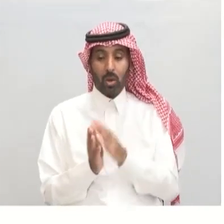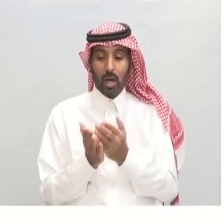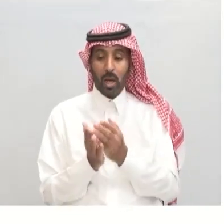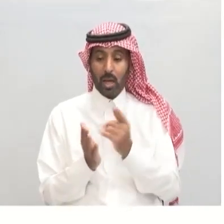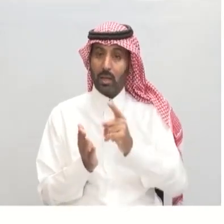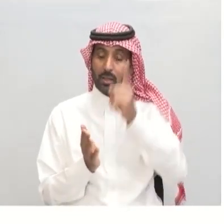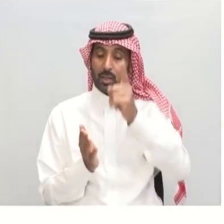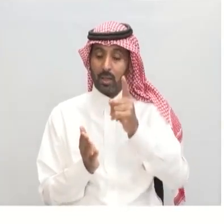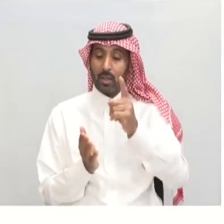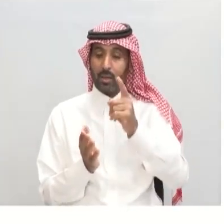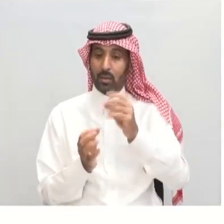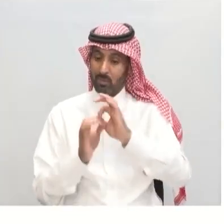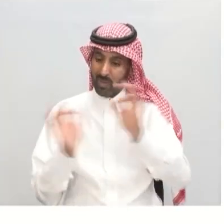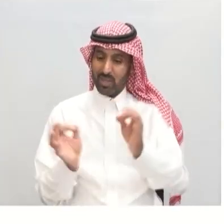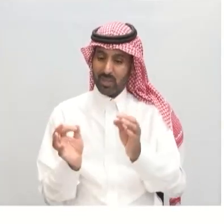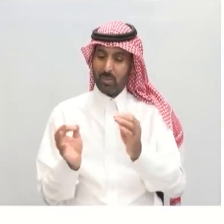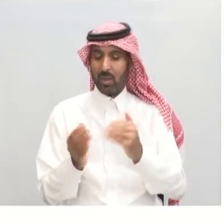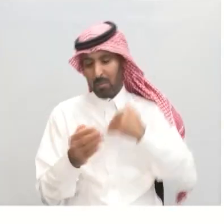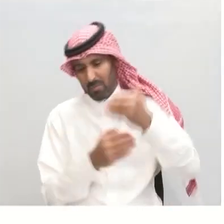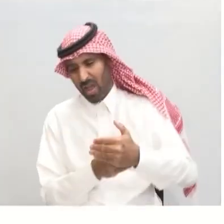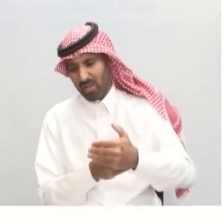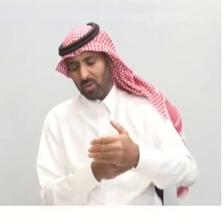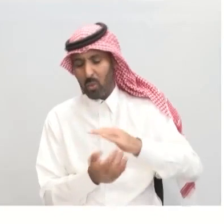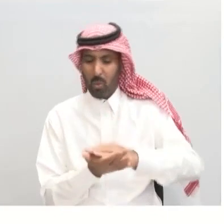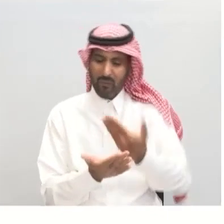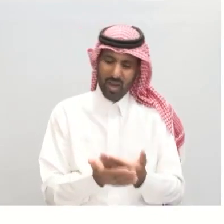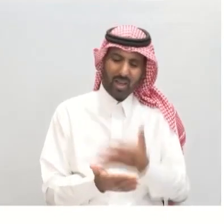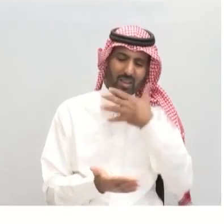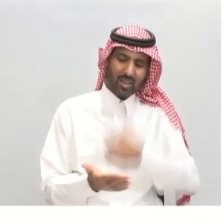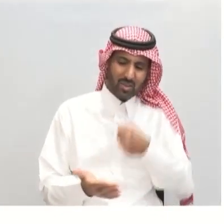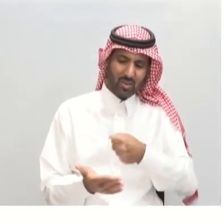نزول القران الا بوفاه الرسول صلى الله عليه وسلم وانقطاع